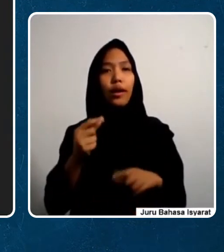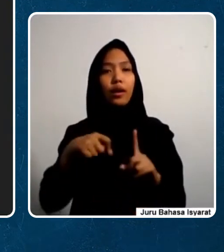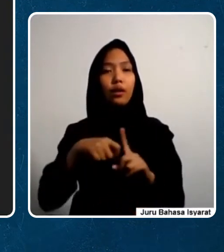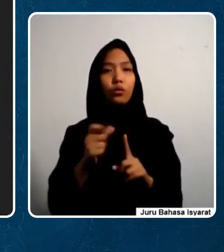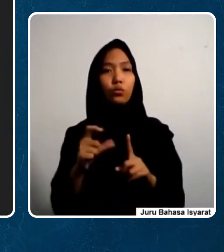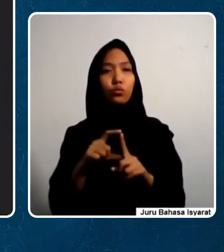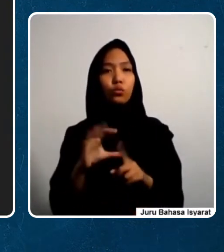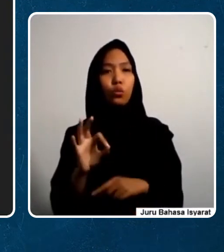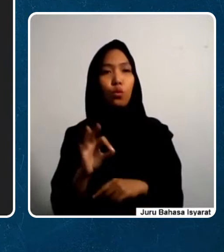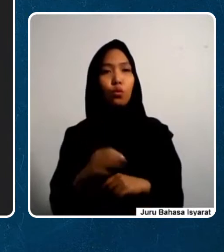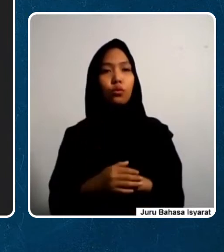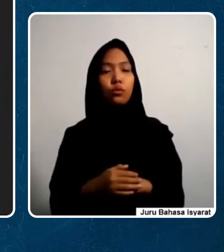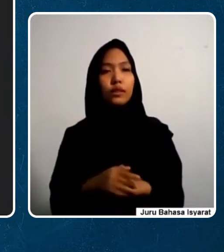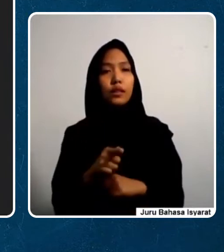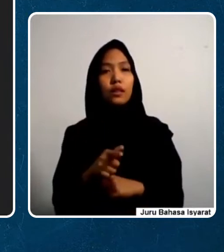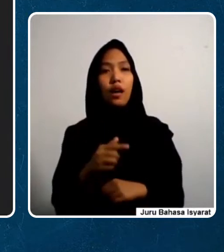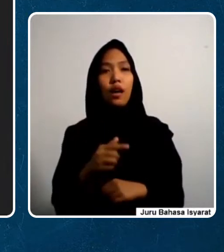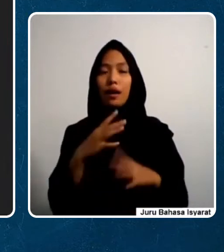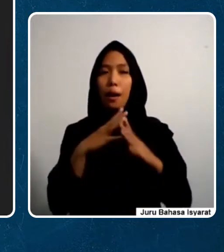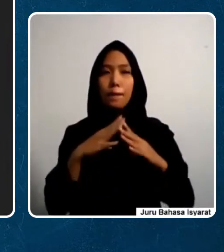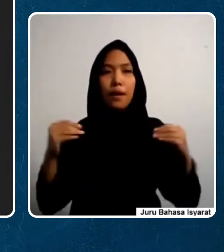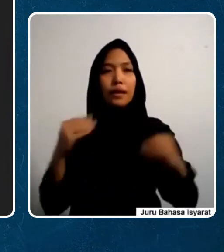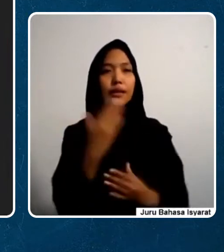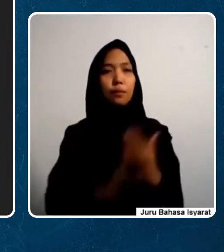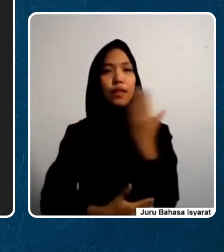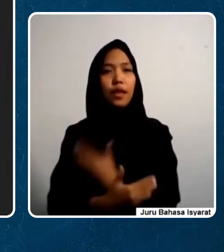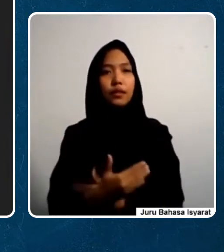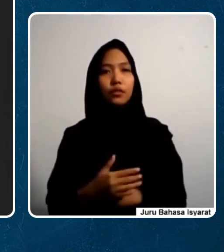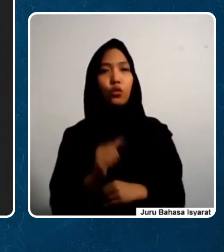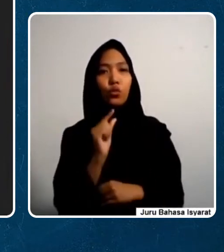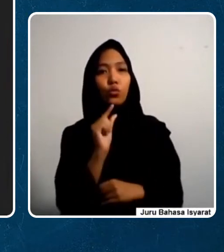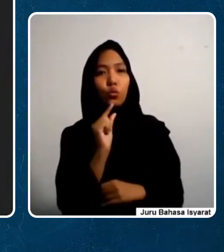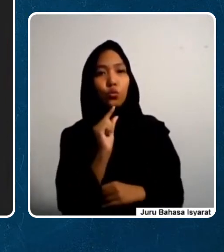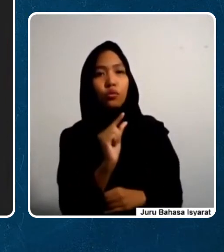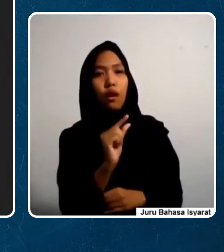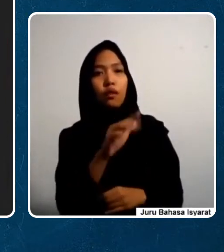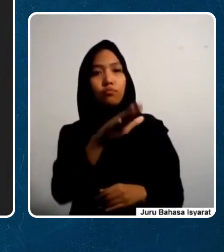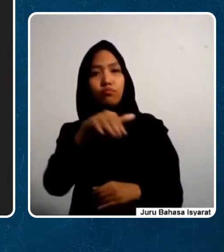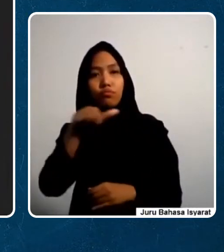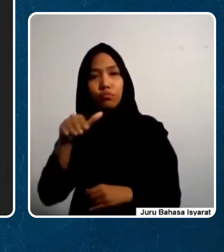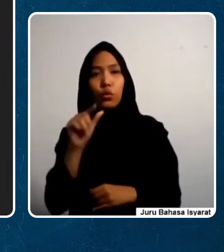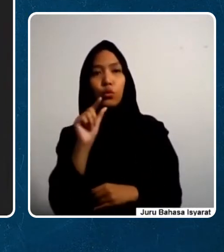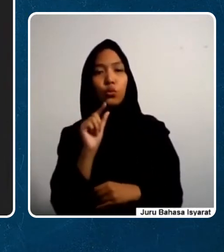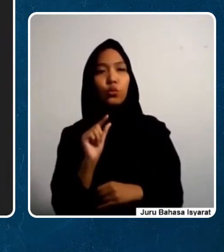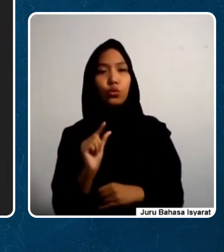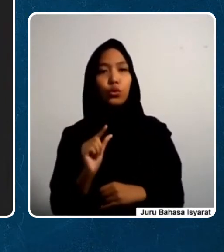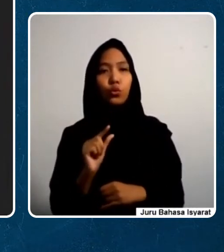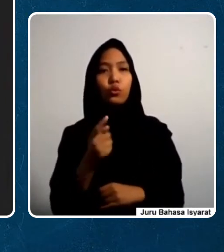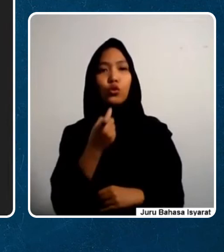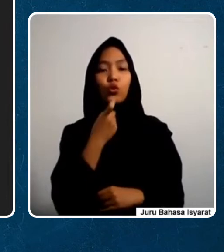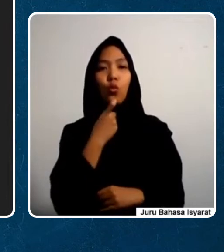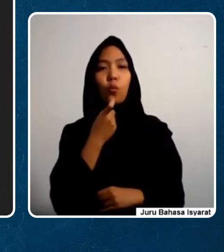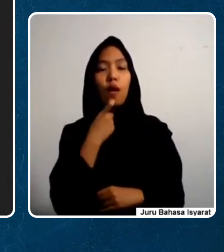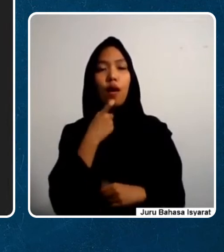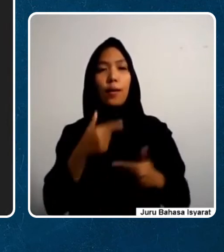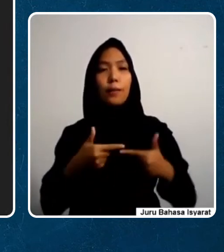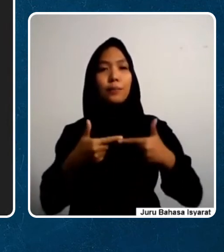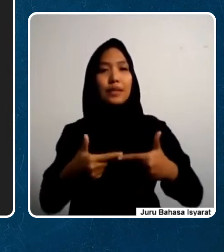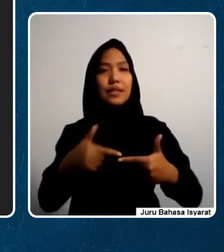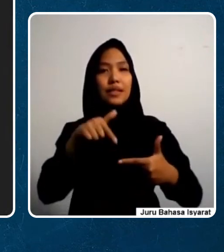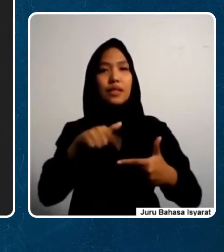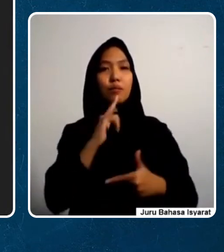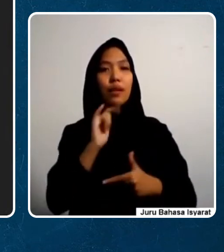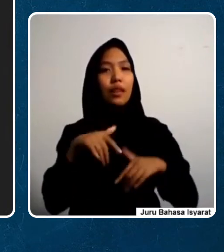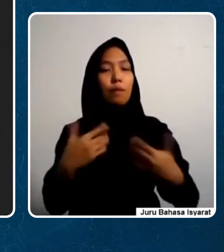pemerintah Kota Surakarta meluncurkan bis Werkudara, yaitu bis yang ramah difabel. Jadi kita diundang